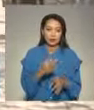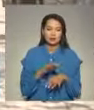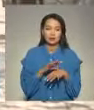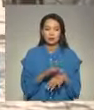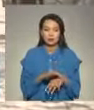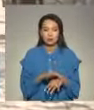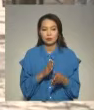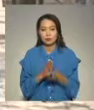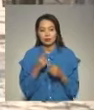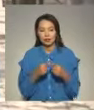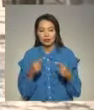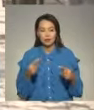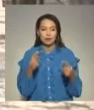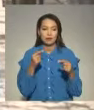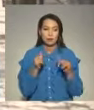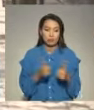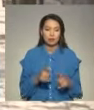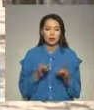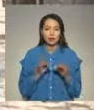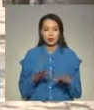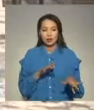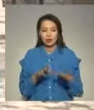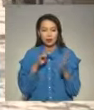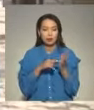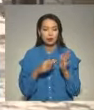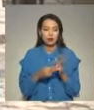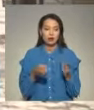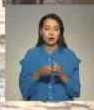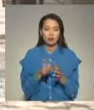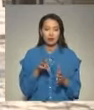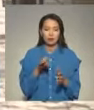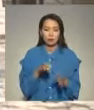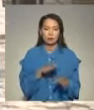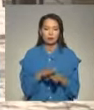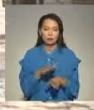рейды, разноформатные мероприятия в реализации партийного проекта «Бакытты отбасы».